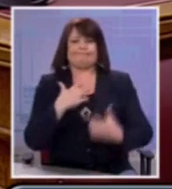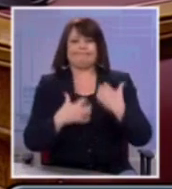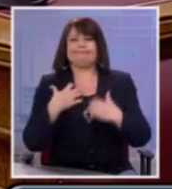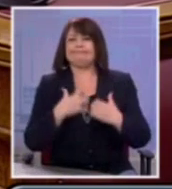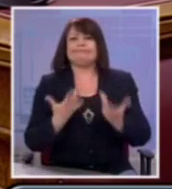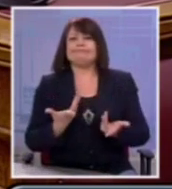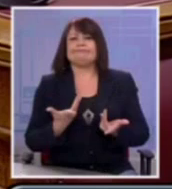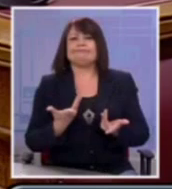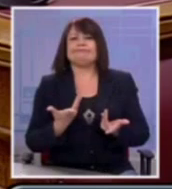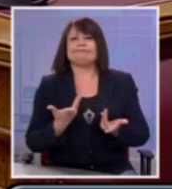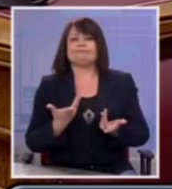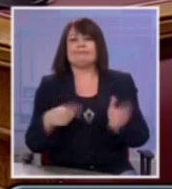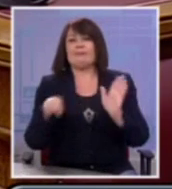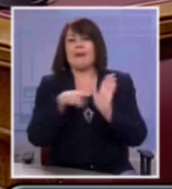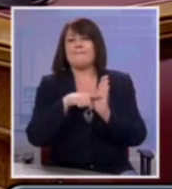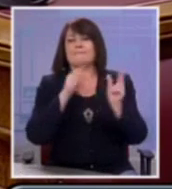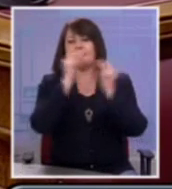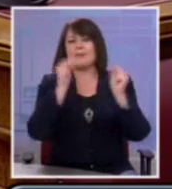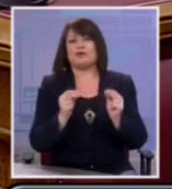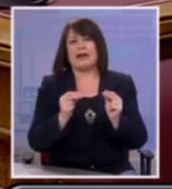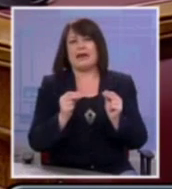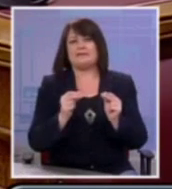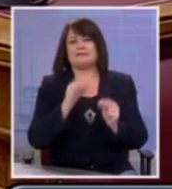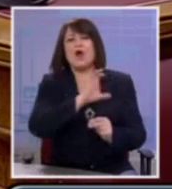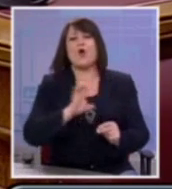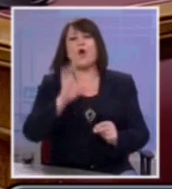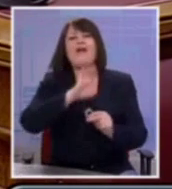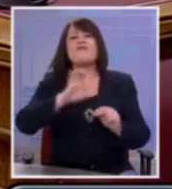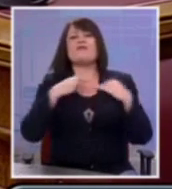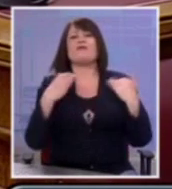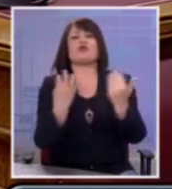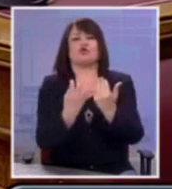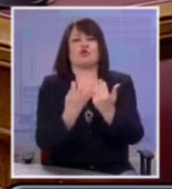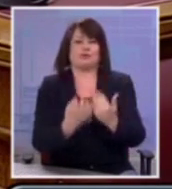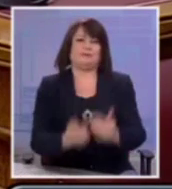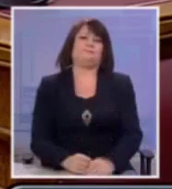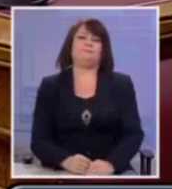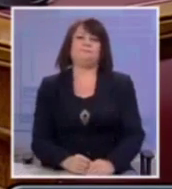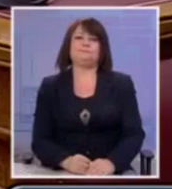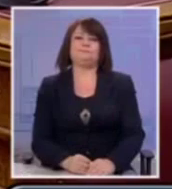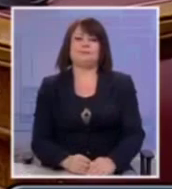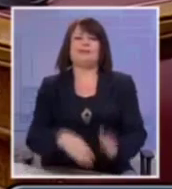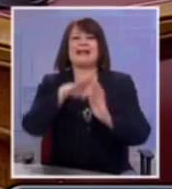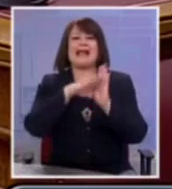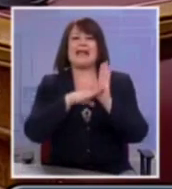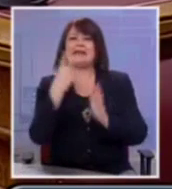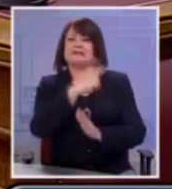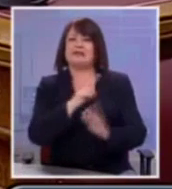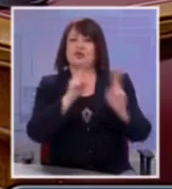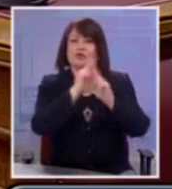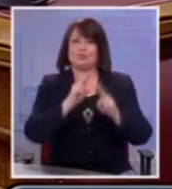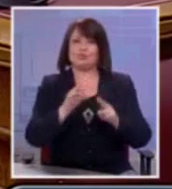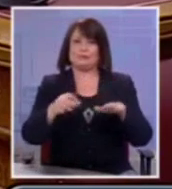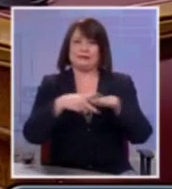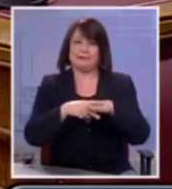τις αρνητικές επιπτώσεις στις υπόλοιπες χώρες της Ευρωζώνης. Σας θυμίζω ότι με βάση το καταστατικό του Διεθνούς Ζημωματικού